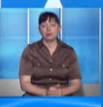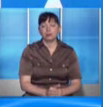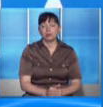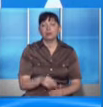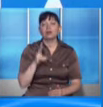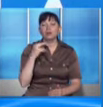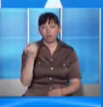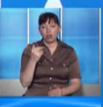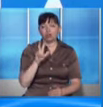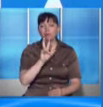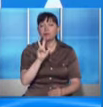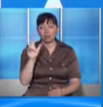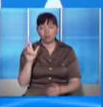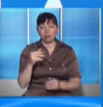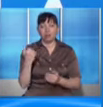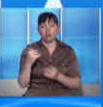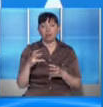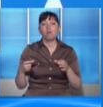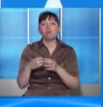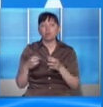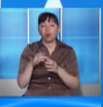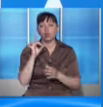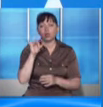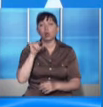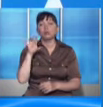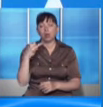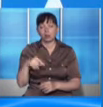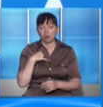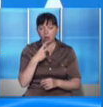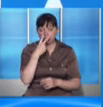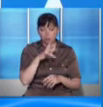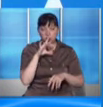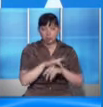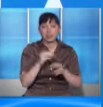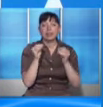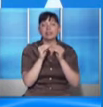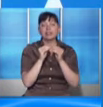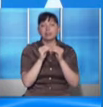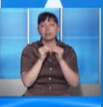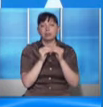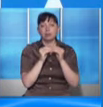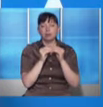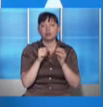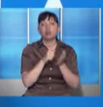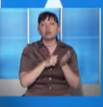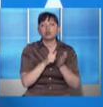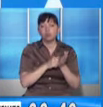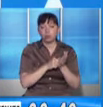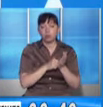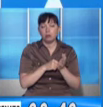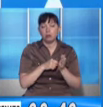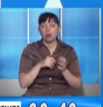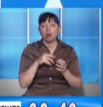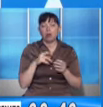Pe site-ul blocului electoral Renato Osati am găsit 10 motive prin